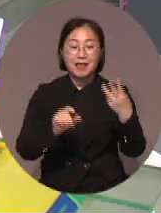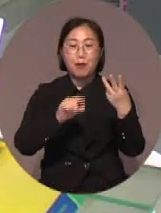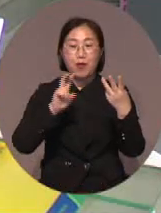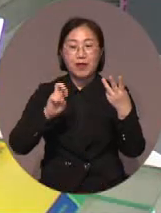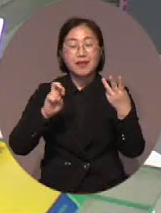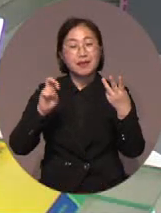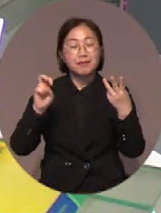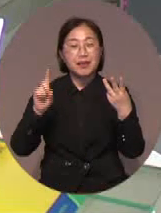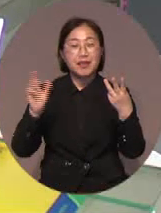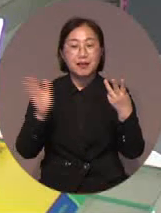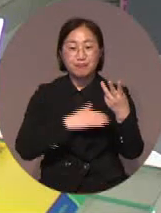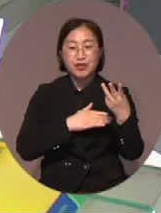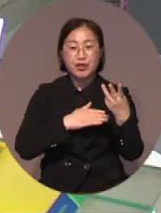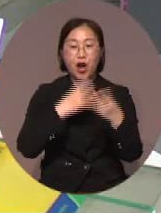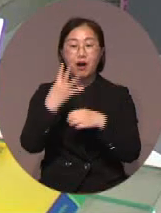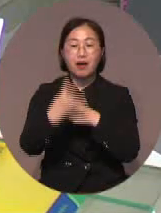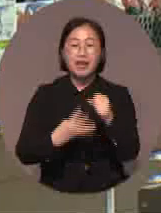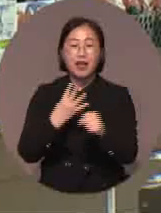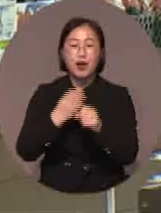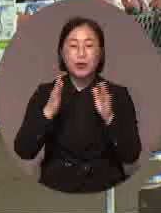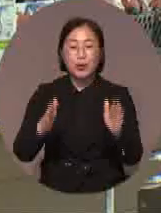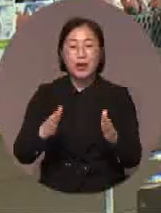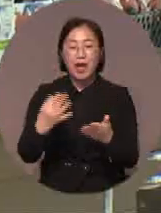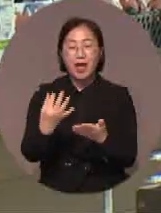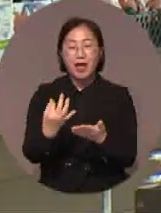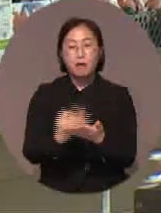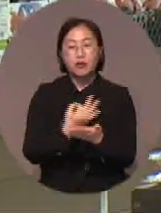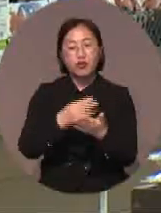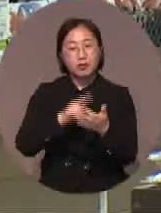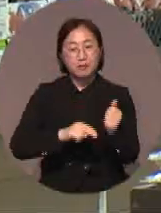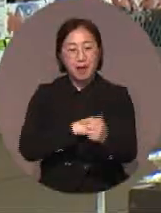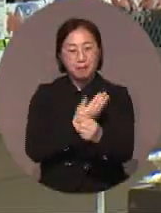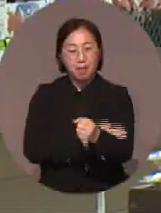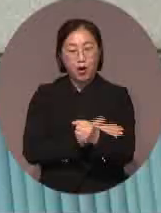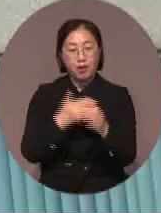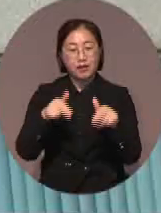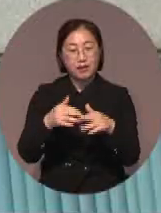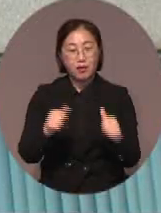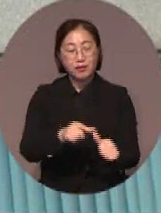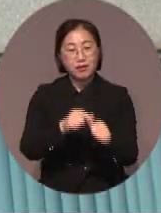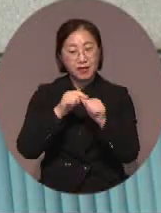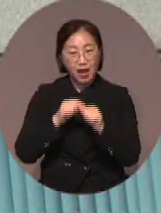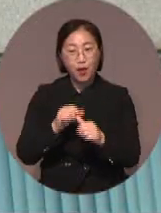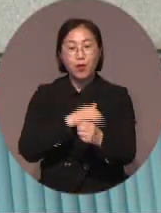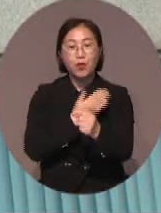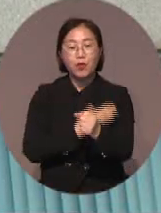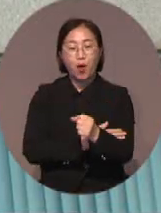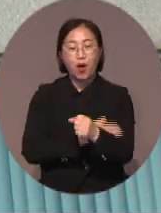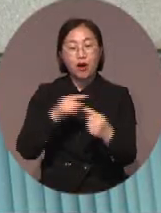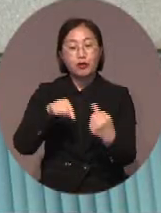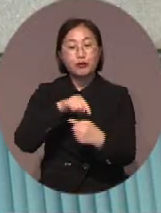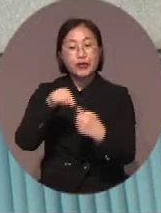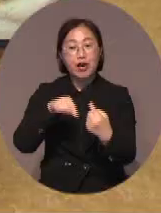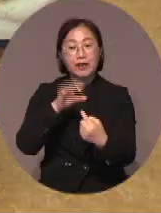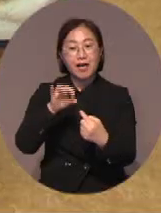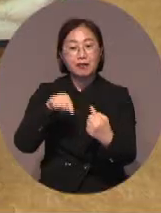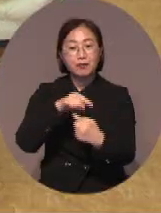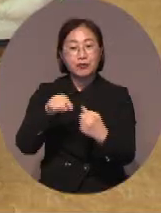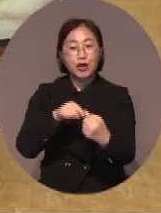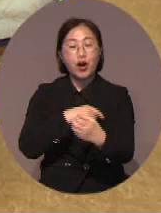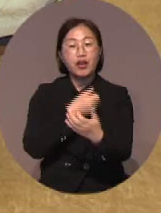4년 동안 조합원들이 생산한 농산물의 수맥권을 비롯해 직원 채용 등 인사권 자금운용 결정권 등을 행사하게 됩니다